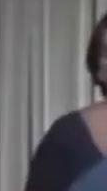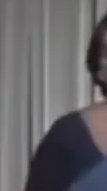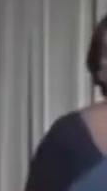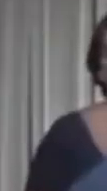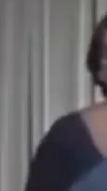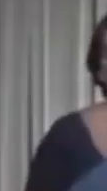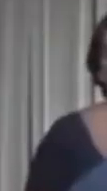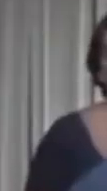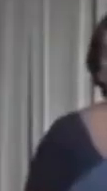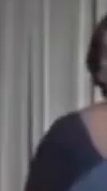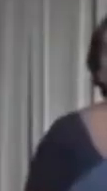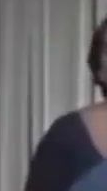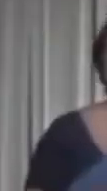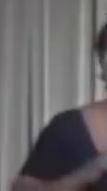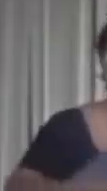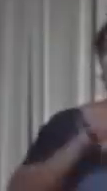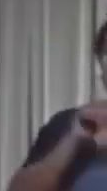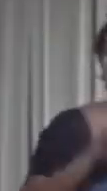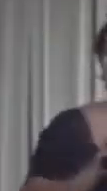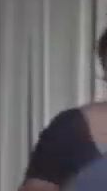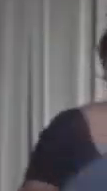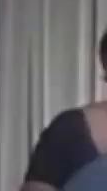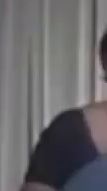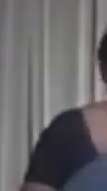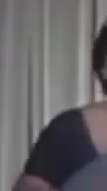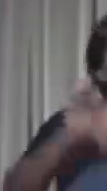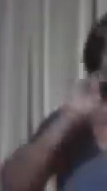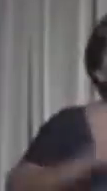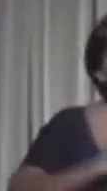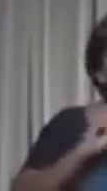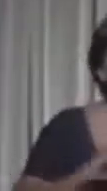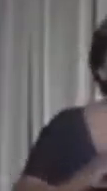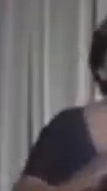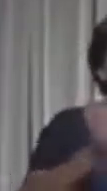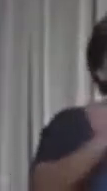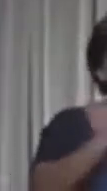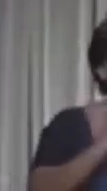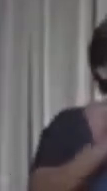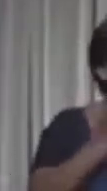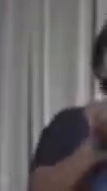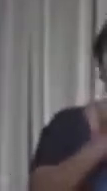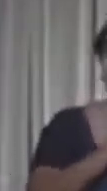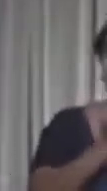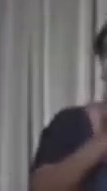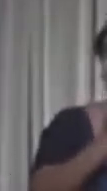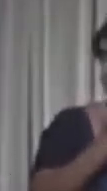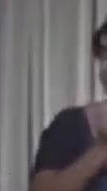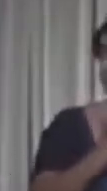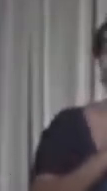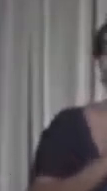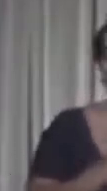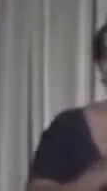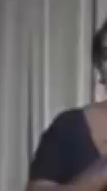அதிகாரங்களில் 90% அதிகாரங்களை 20வது திருத்தத்தினூடாக நீங்கள் இந்த பாராளுமன்றம் பறித்தெடுத்தது. எனவே